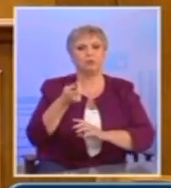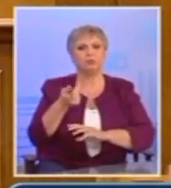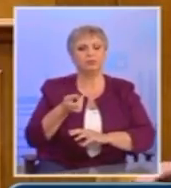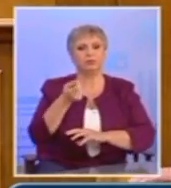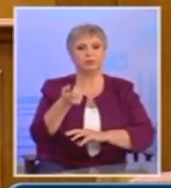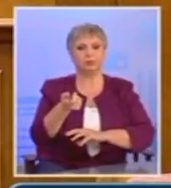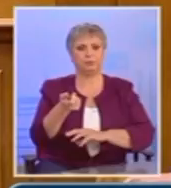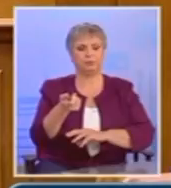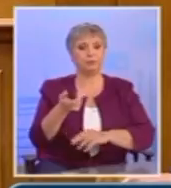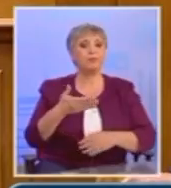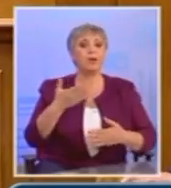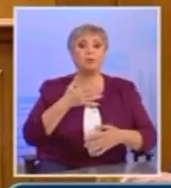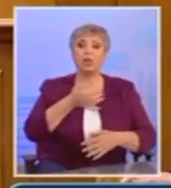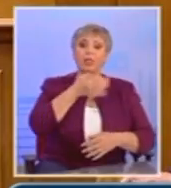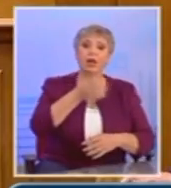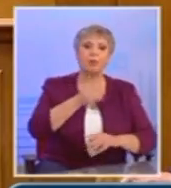θέλω να επαναλάβω